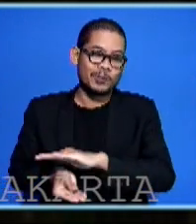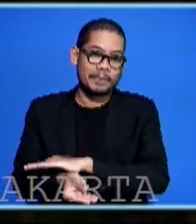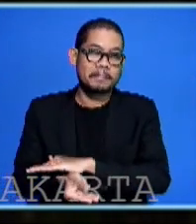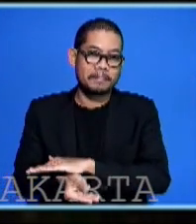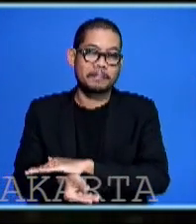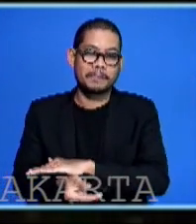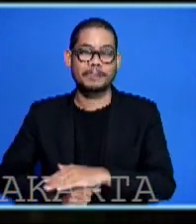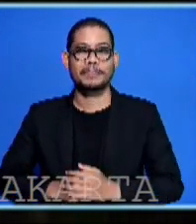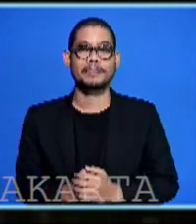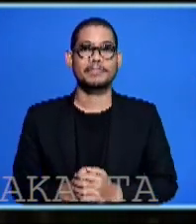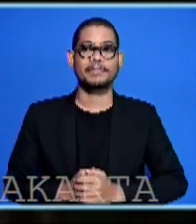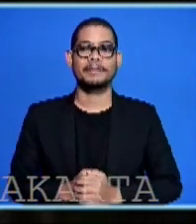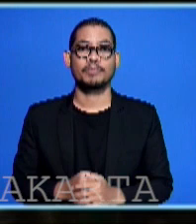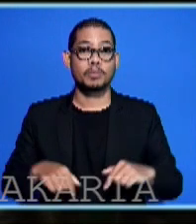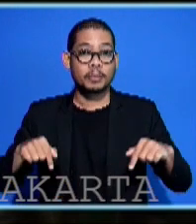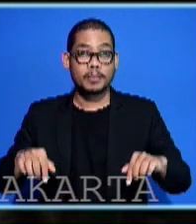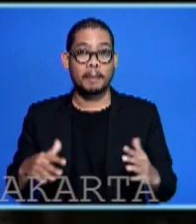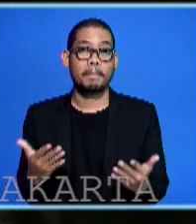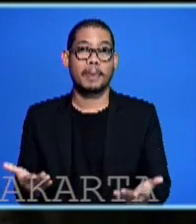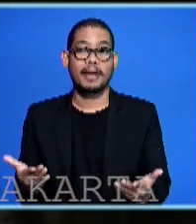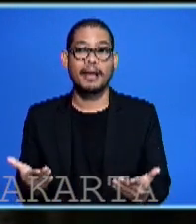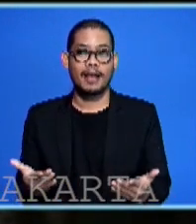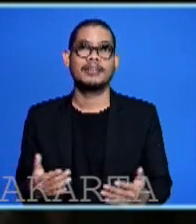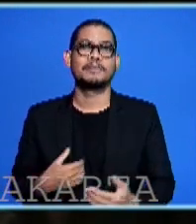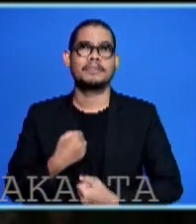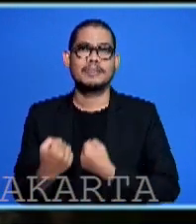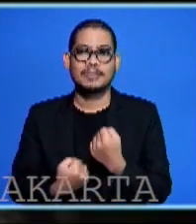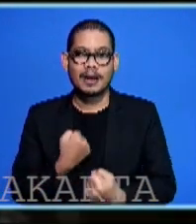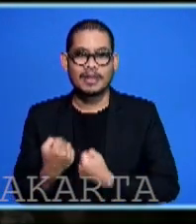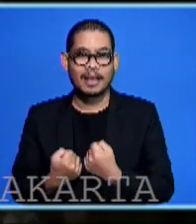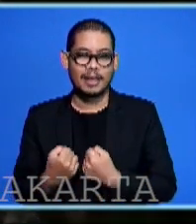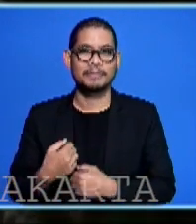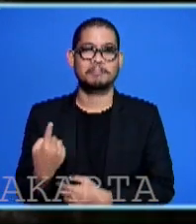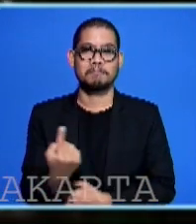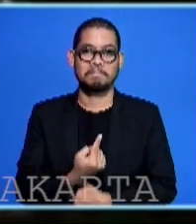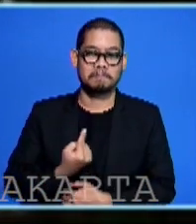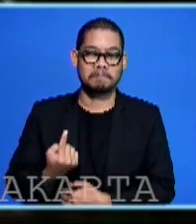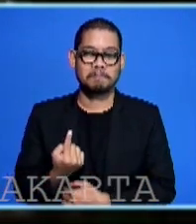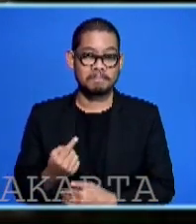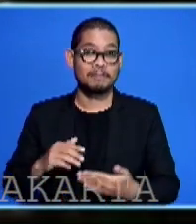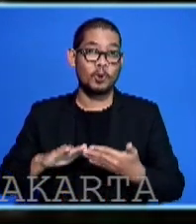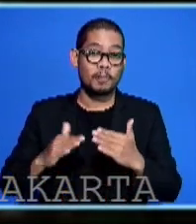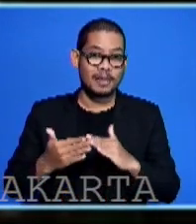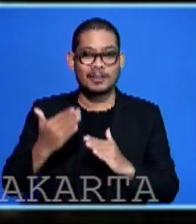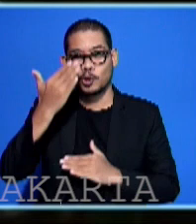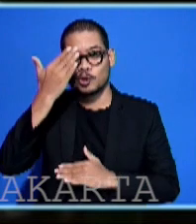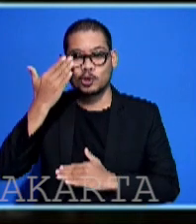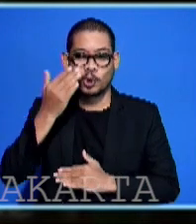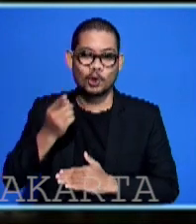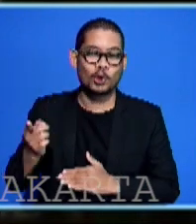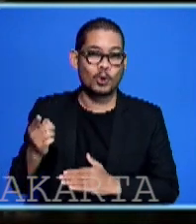eh apa namanya ini menjadi gerakan kami juga melalui gardo pemilukus durian yang sudah ada juga website-nya